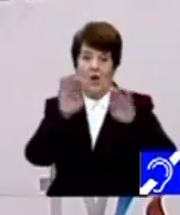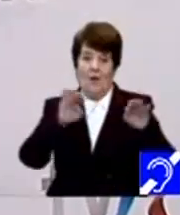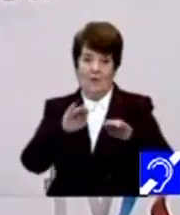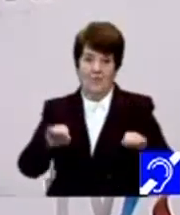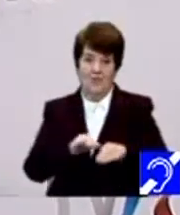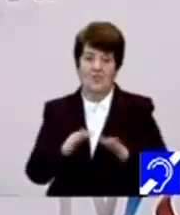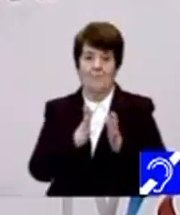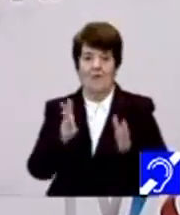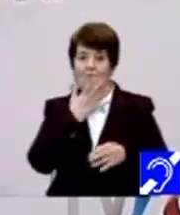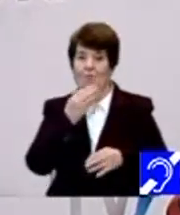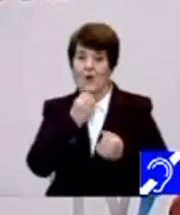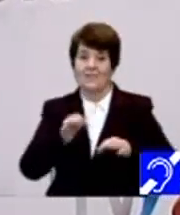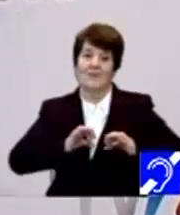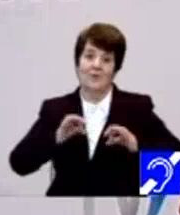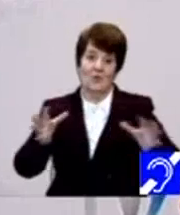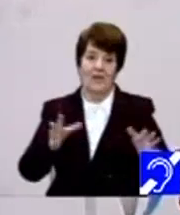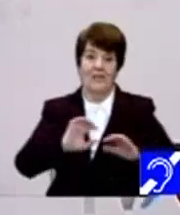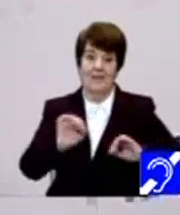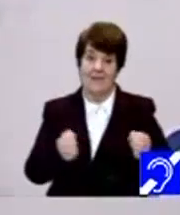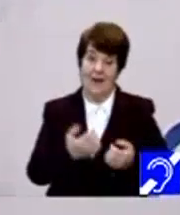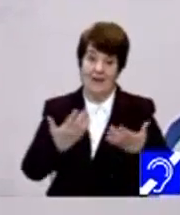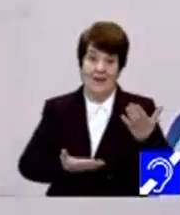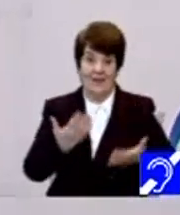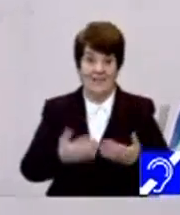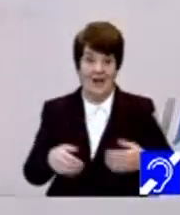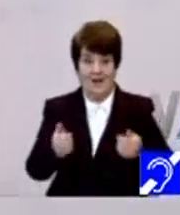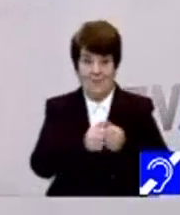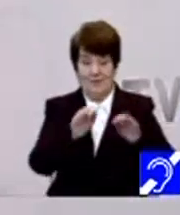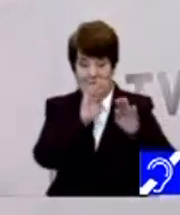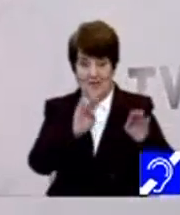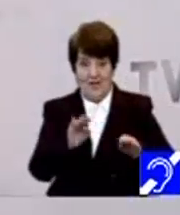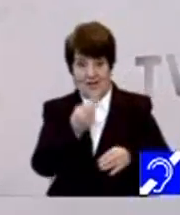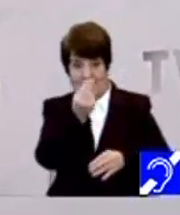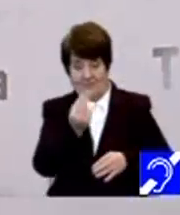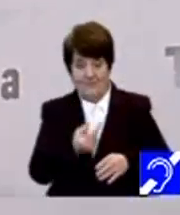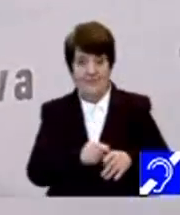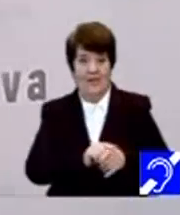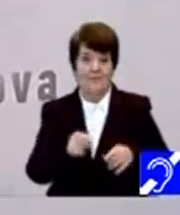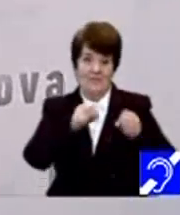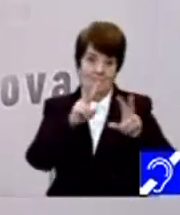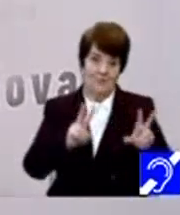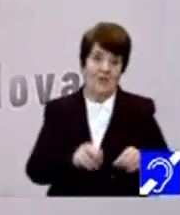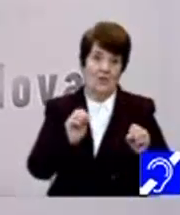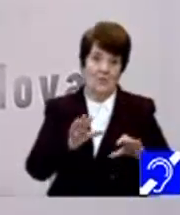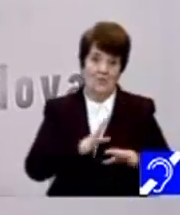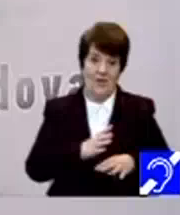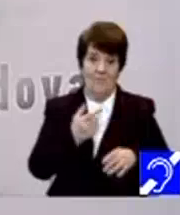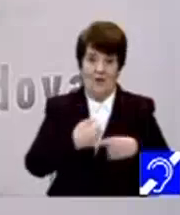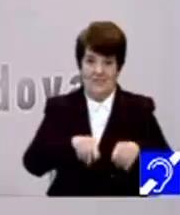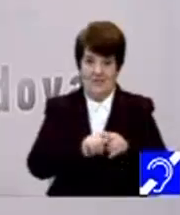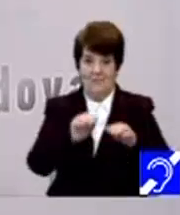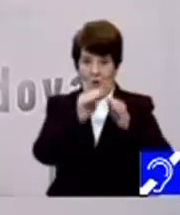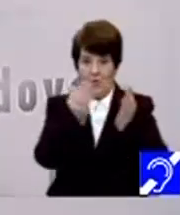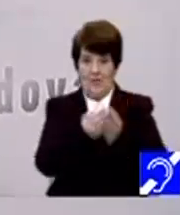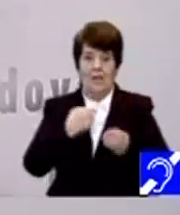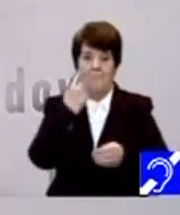Împodobirea pomului de Crăciun este partea cea mai frumoasă a sărbătorilor de iarnă. Iar dacă, pe lângă decorațiunile obișnuite, vă doriți unele mai speciale, puteți opta